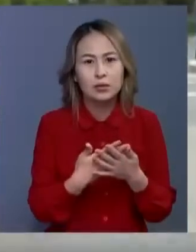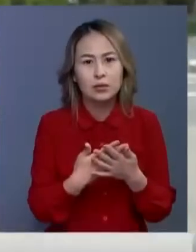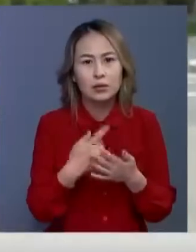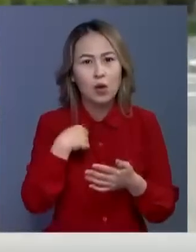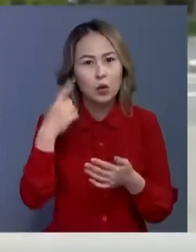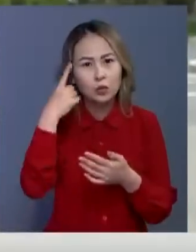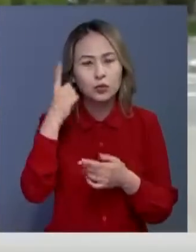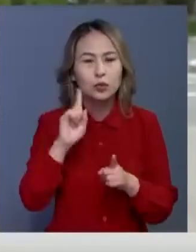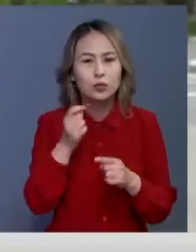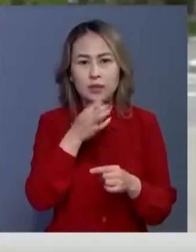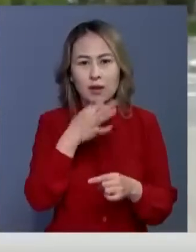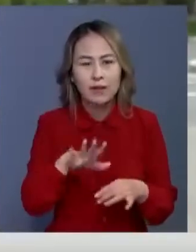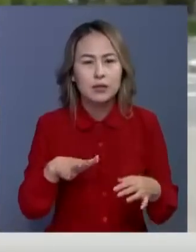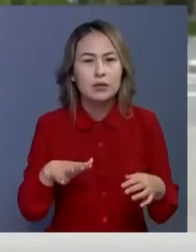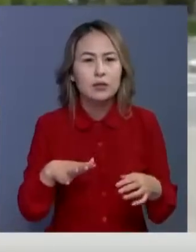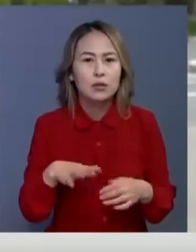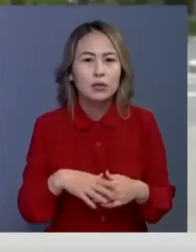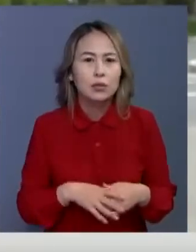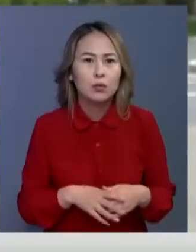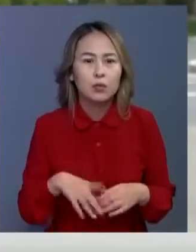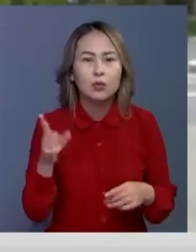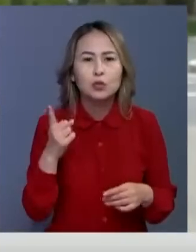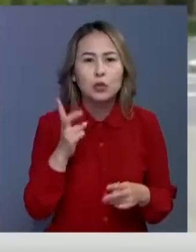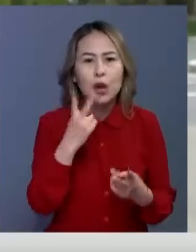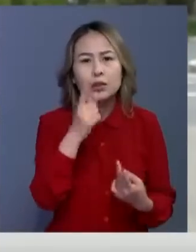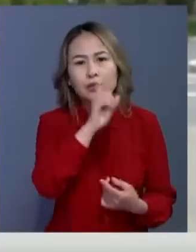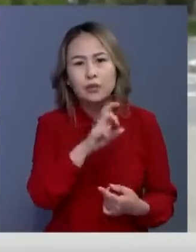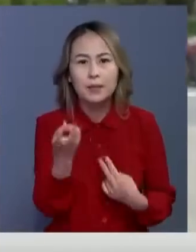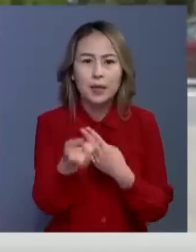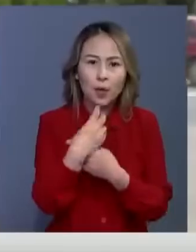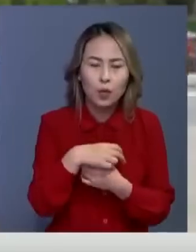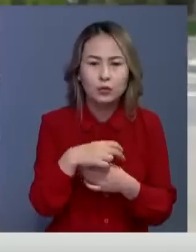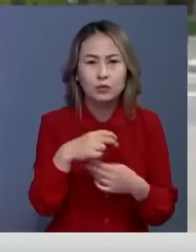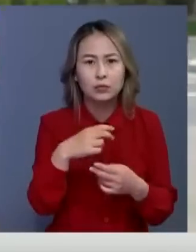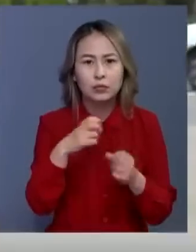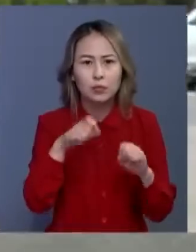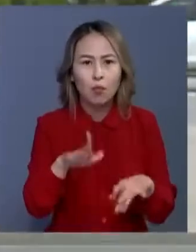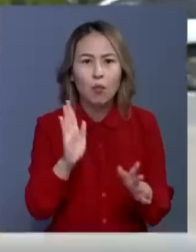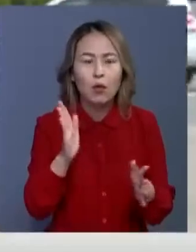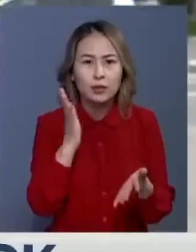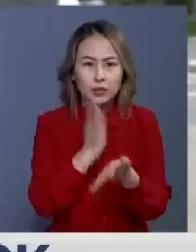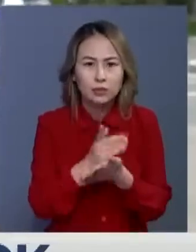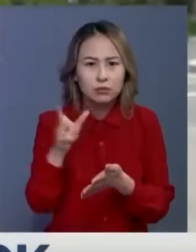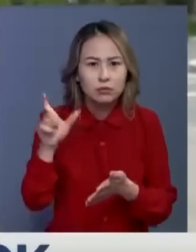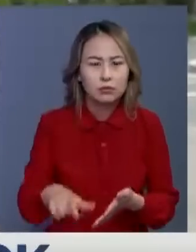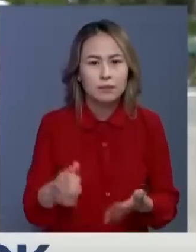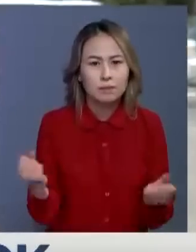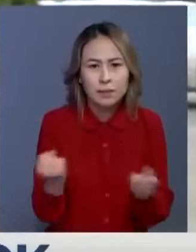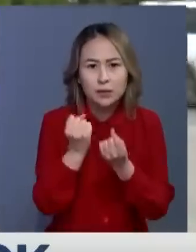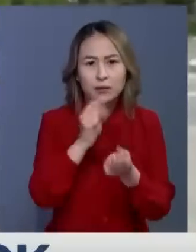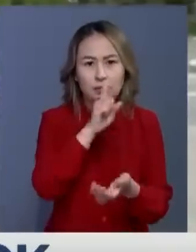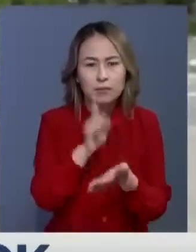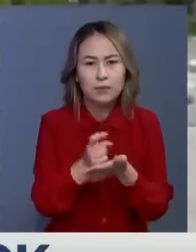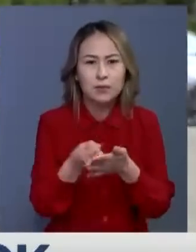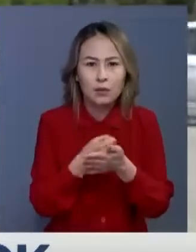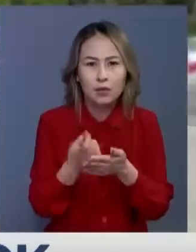мен көңіліме қаяу түсірді. Неге өкінішке орай бірде бір адам келіп жаңағы мынау болашағы бар бапкер еді, осы бапкерді көтеріп,